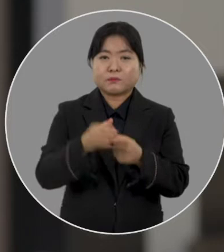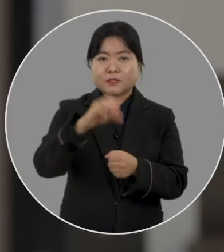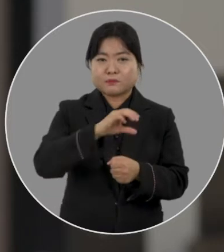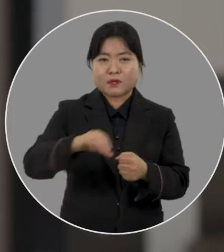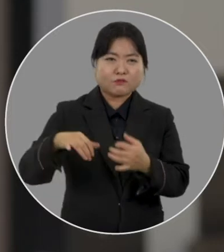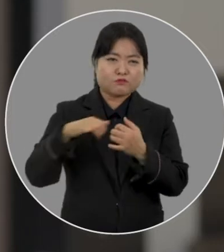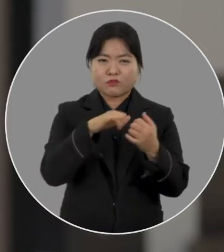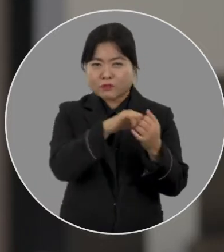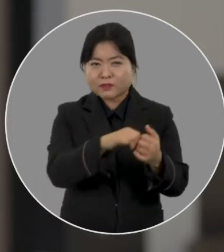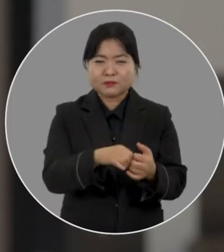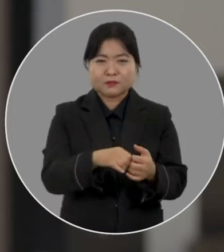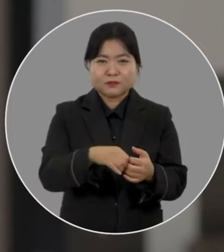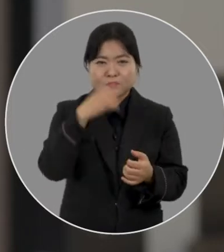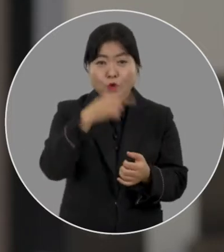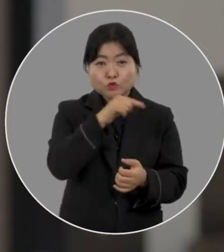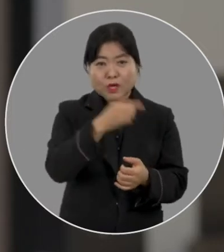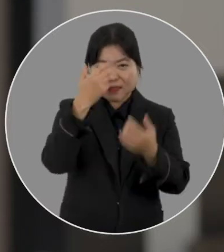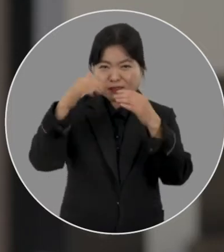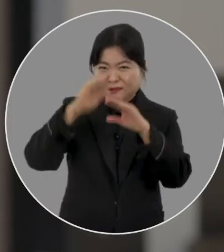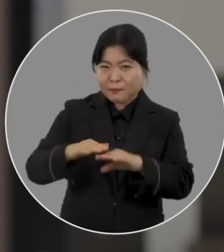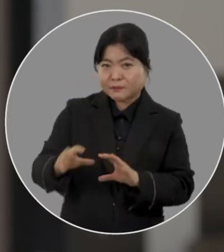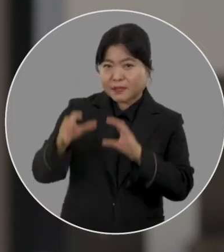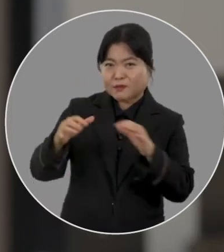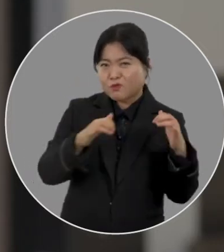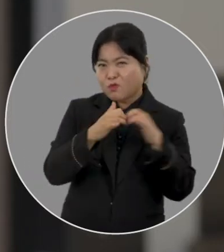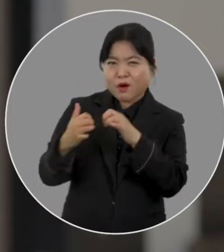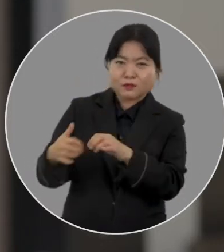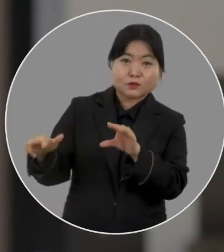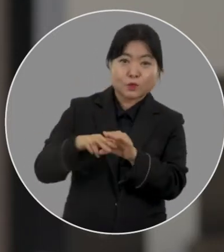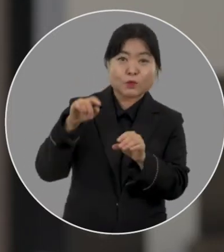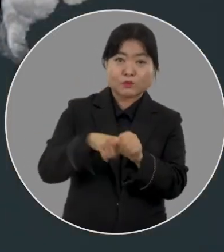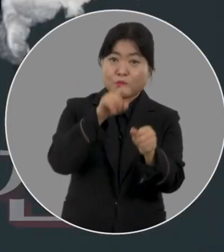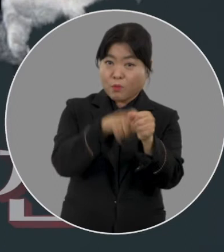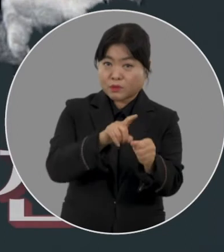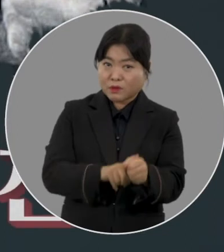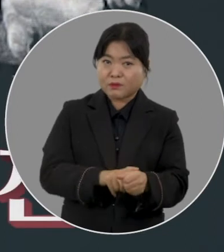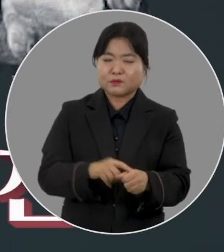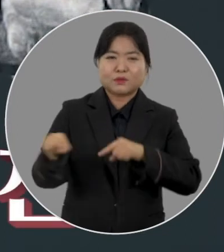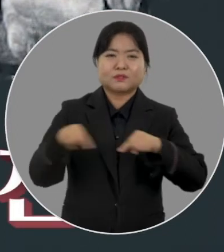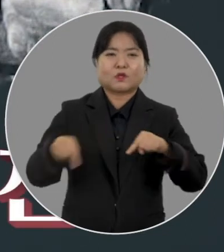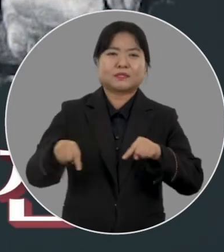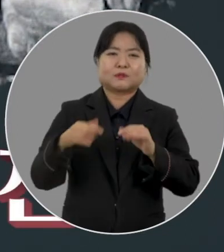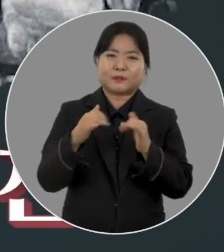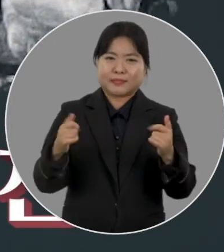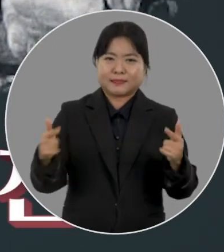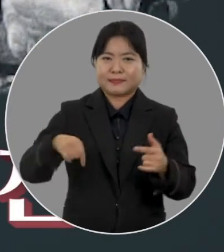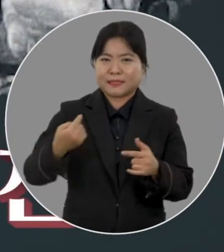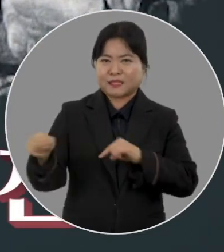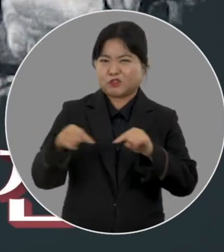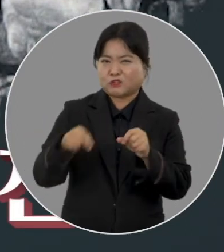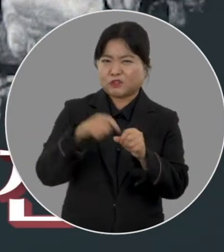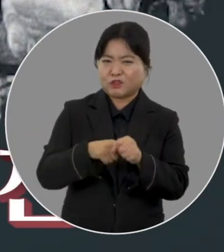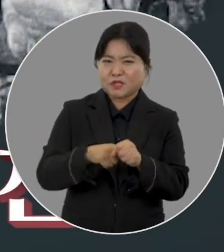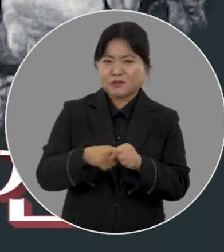십자군 전쟁은 서구가 이슬람 세계를 공격하는 종교적 명분이나 정치 지도자들이 자기